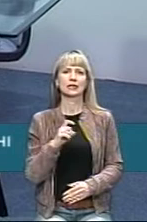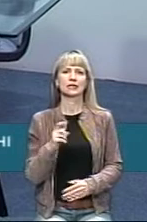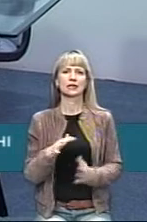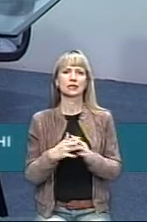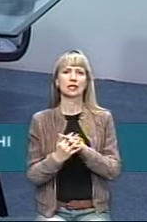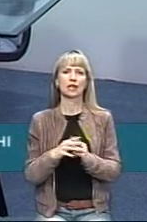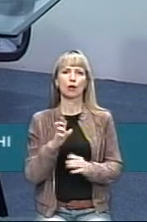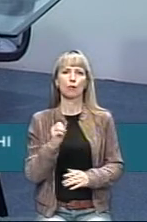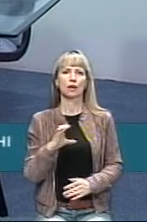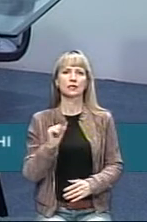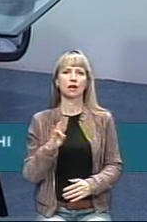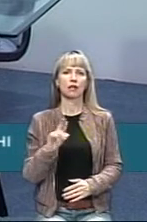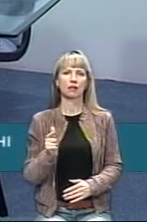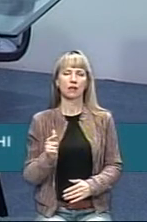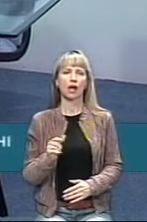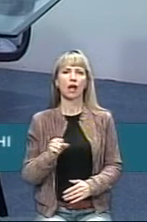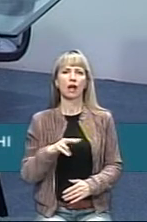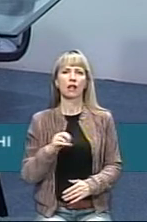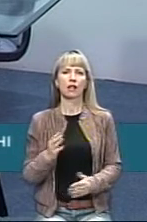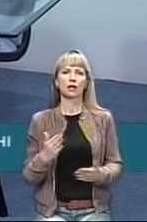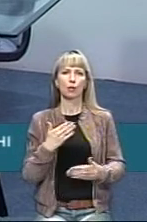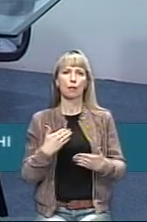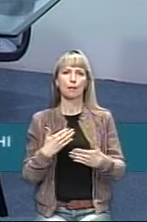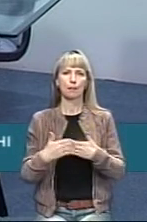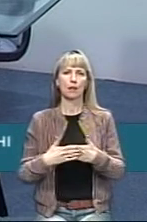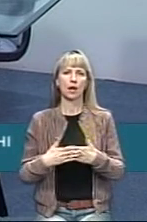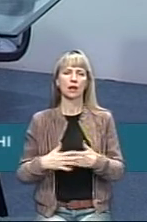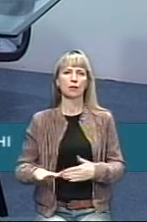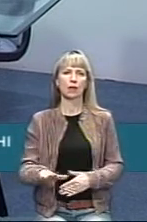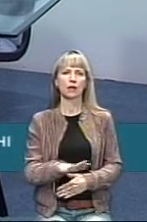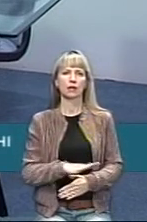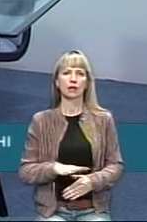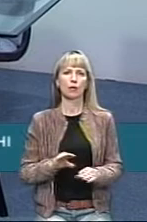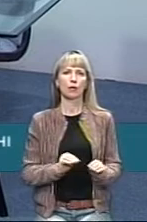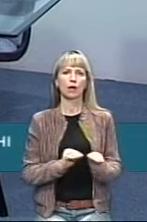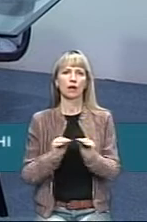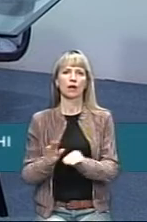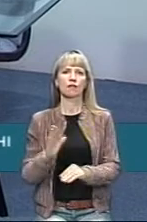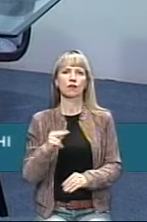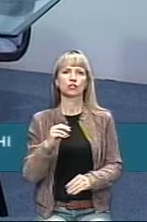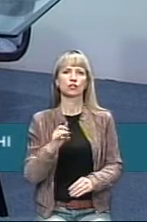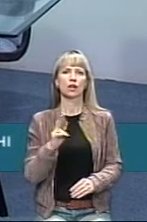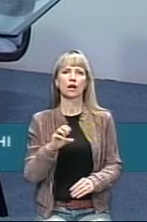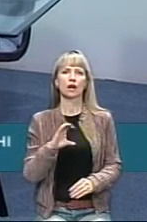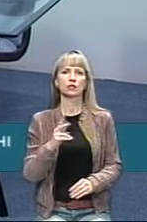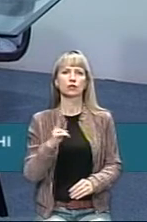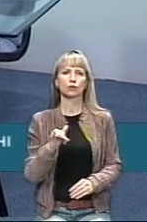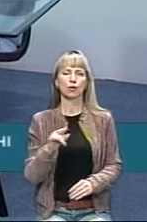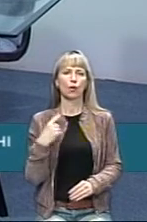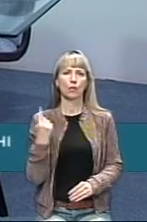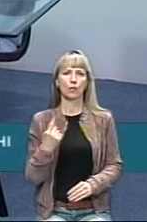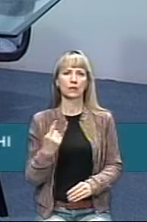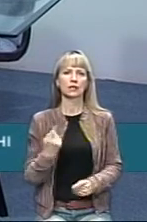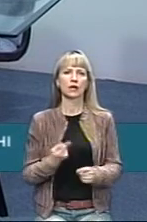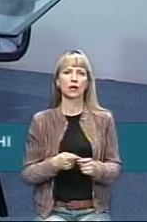Басань, але який перед Майданом переїхав в Черкаську область. Село Басань – це наша область. Так, так,